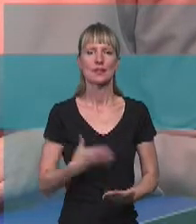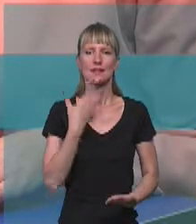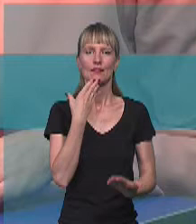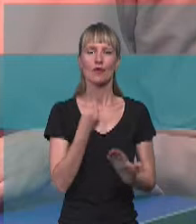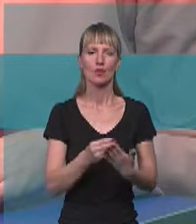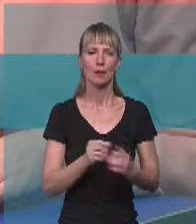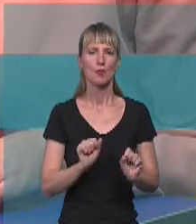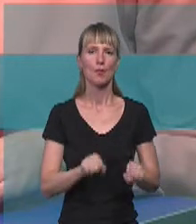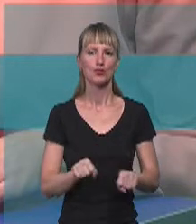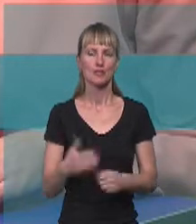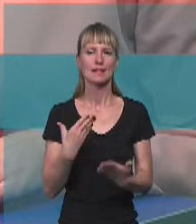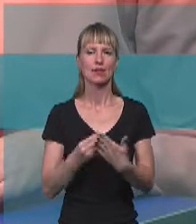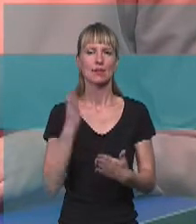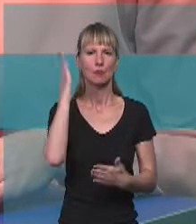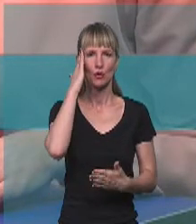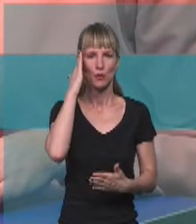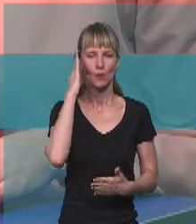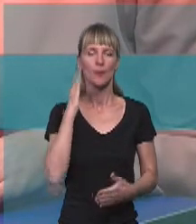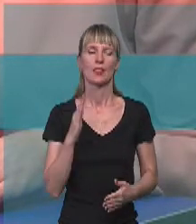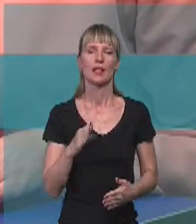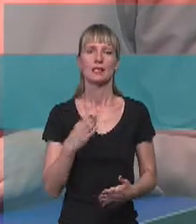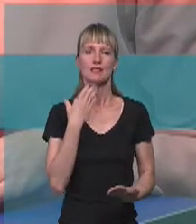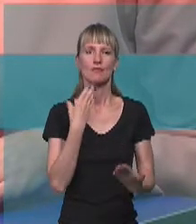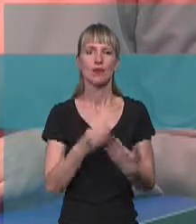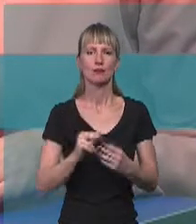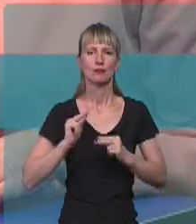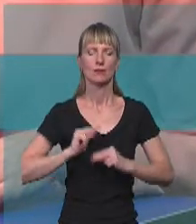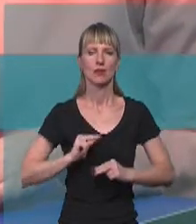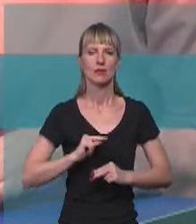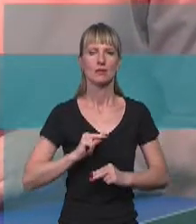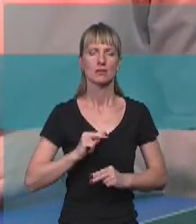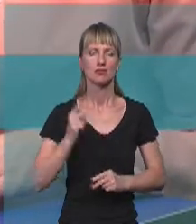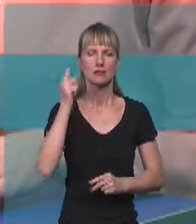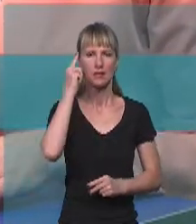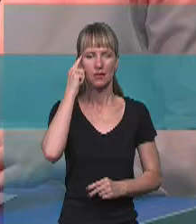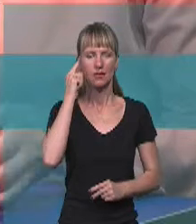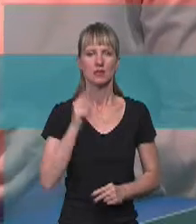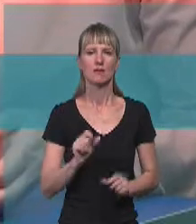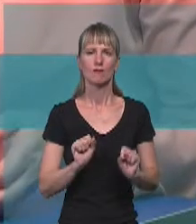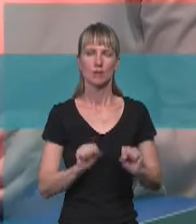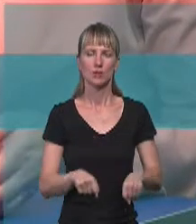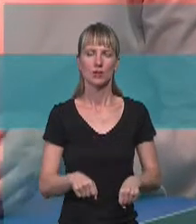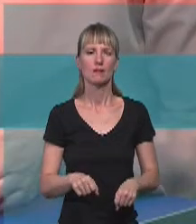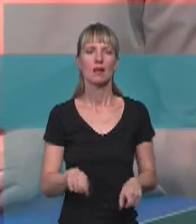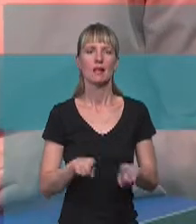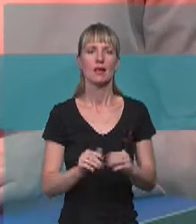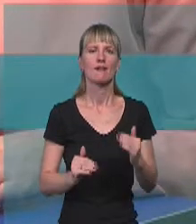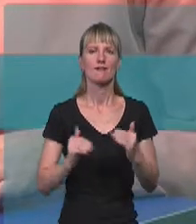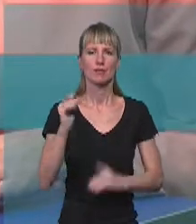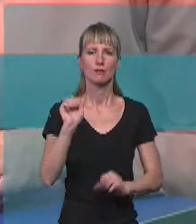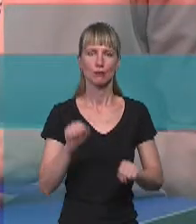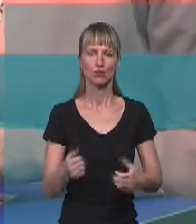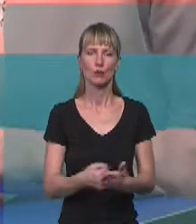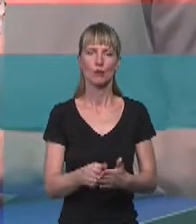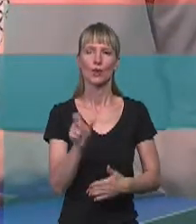свої можливості, свої здібності і свою працездатність. Тобто, ну, от таких висот може